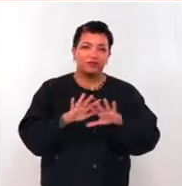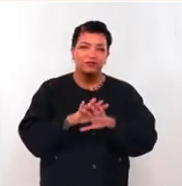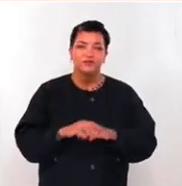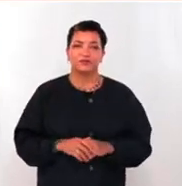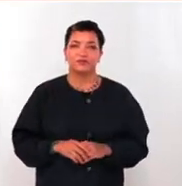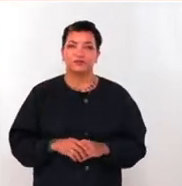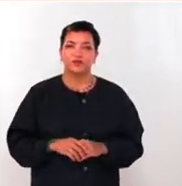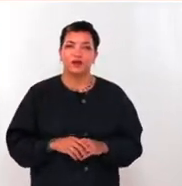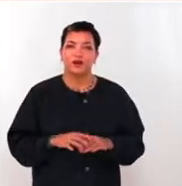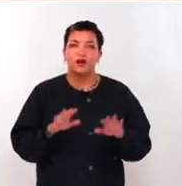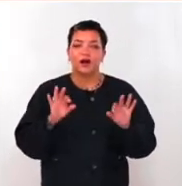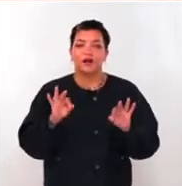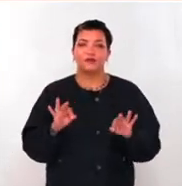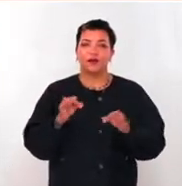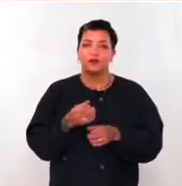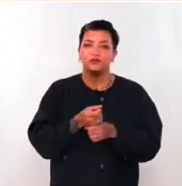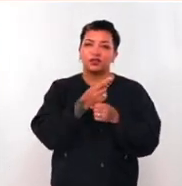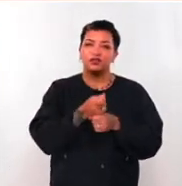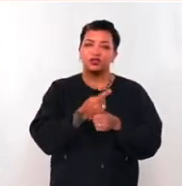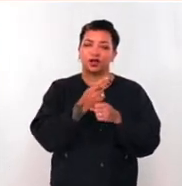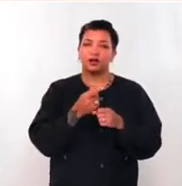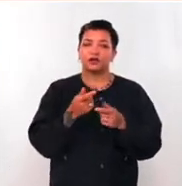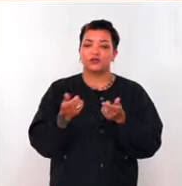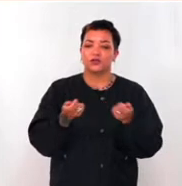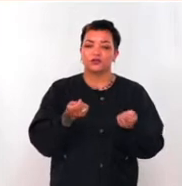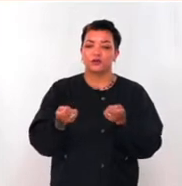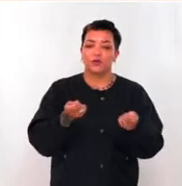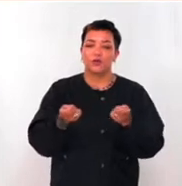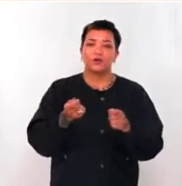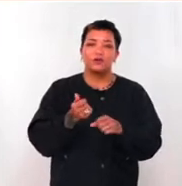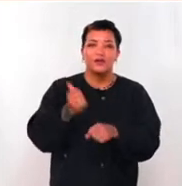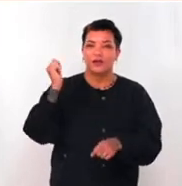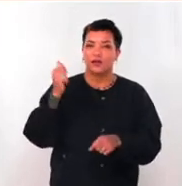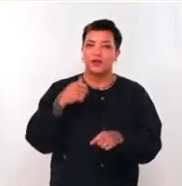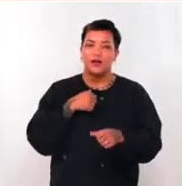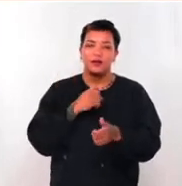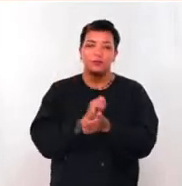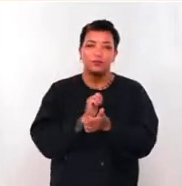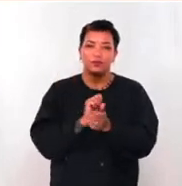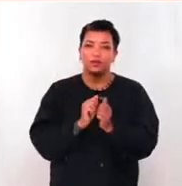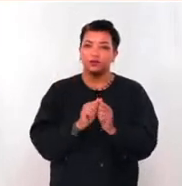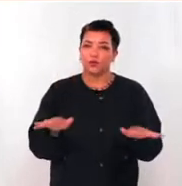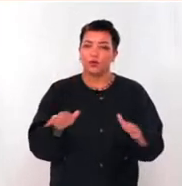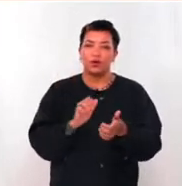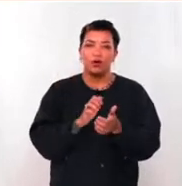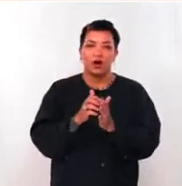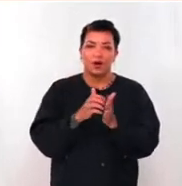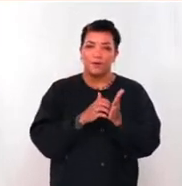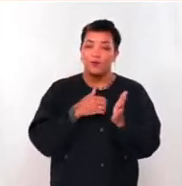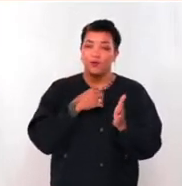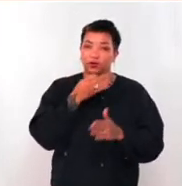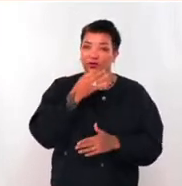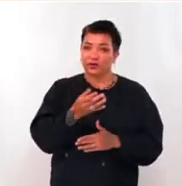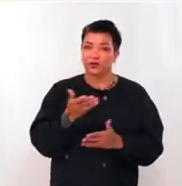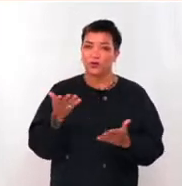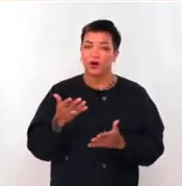gestion des déchets plus globalement. L'année dernière, lors de la publication de ce rapport, déjà, je soulignais le fait que malheureusement, il y avait